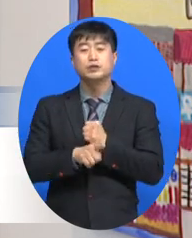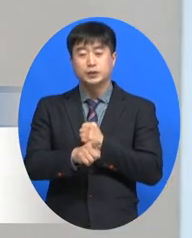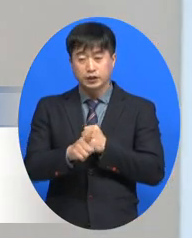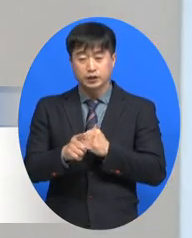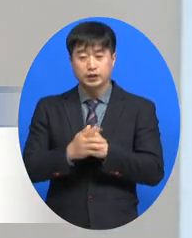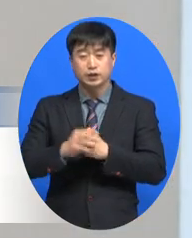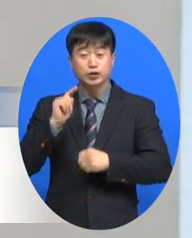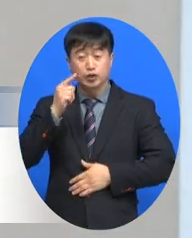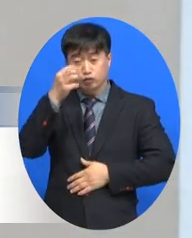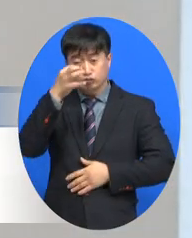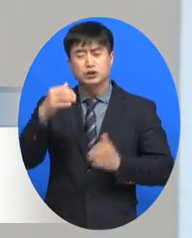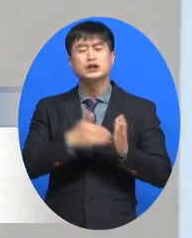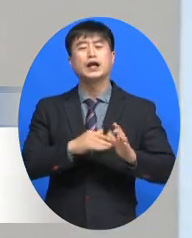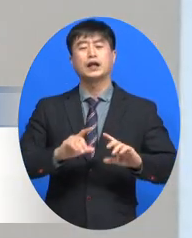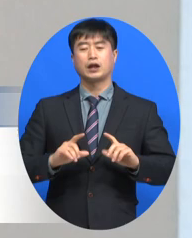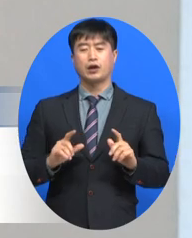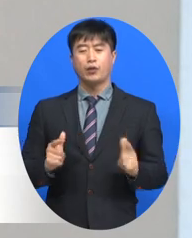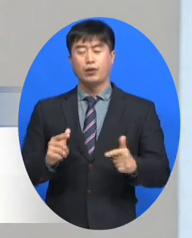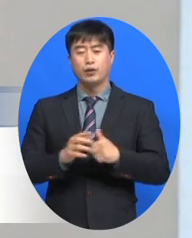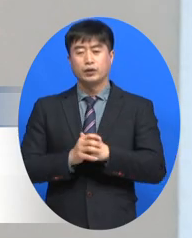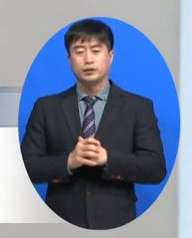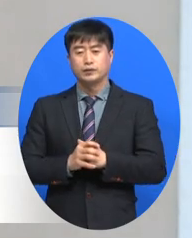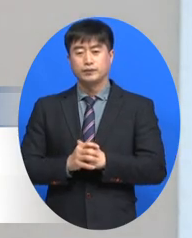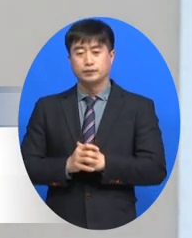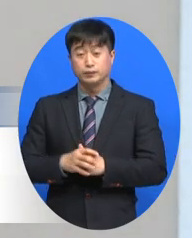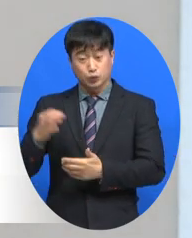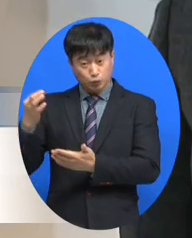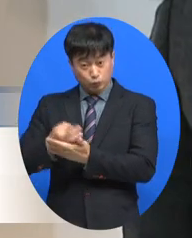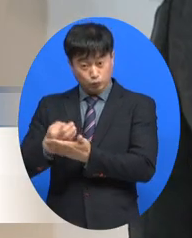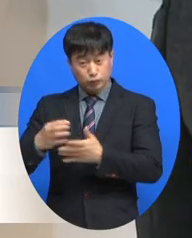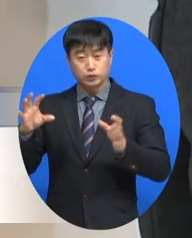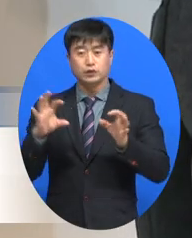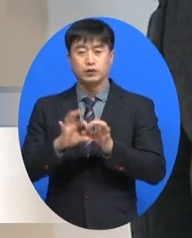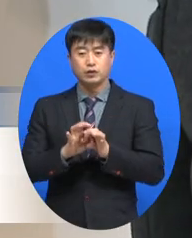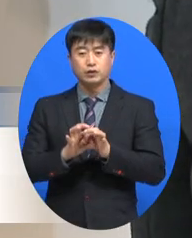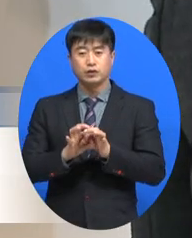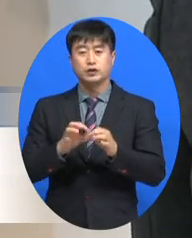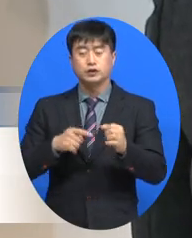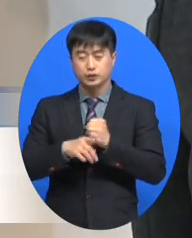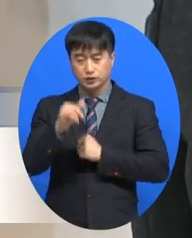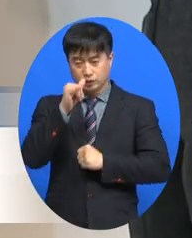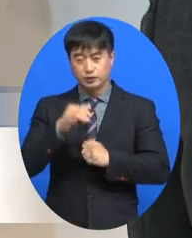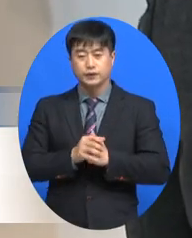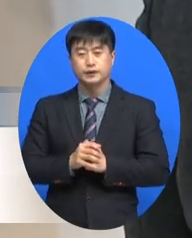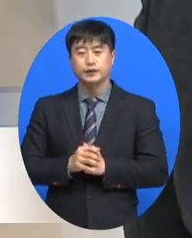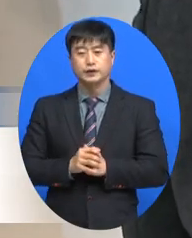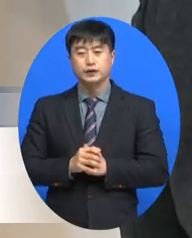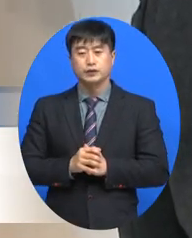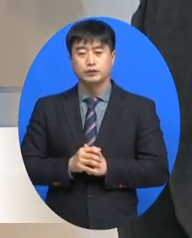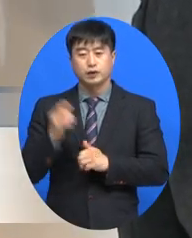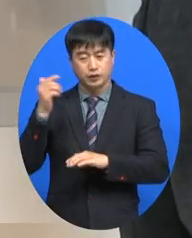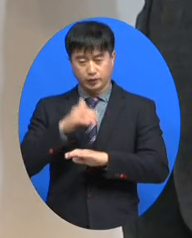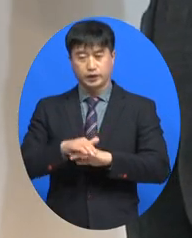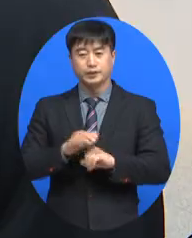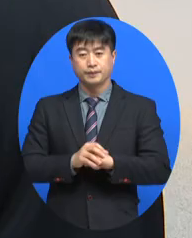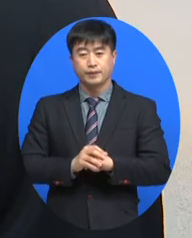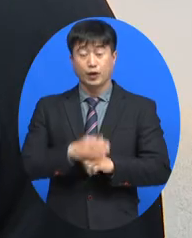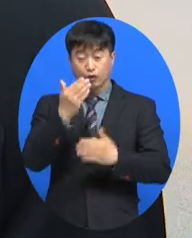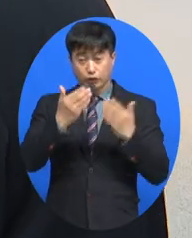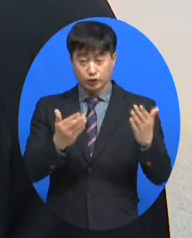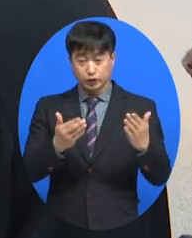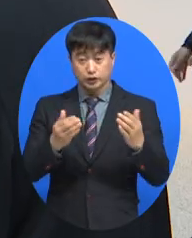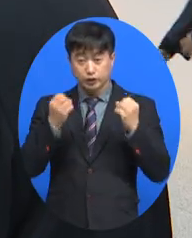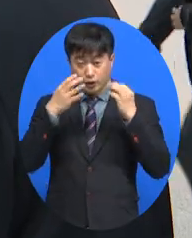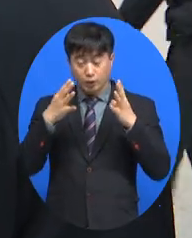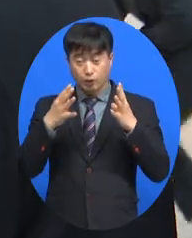그런 의미에서 예술로 멈추지 않고 소득으로 이어진다라는 의미에서 저희가 기획도 했고.